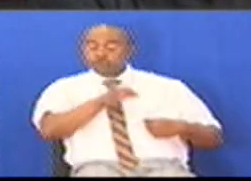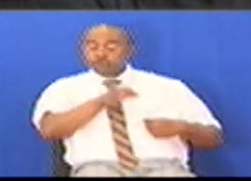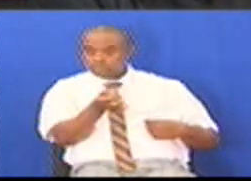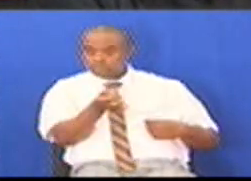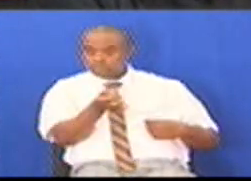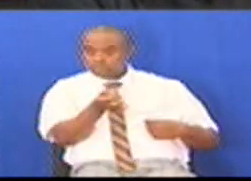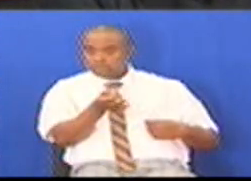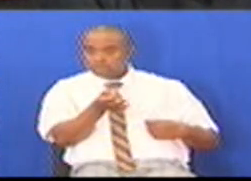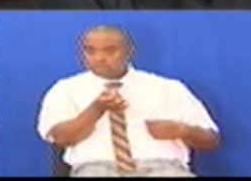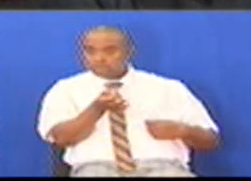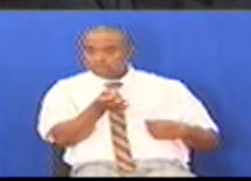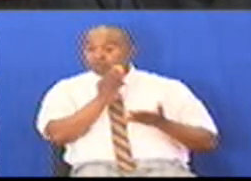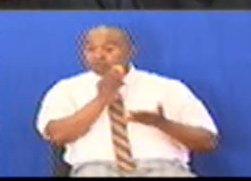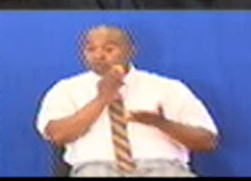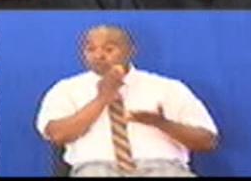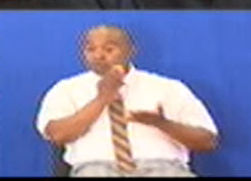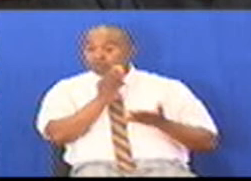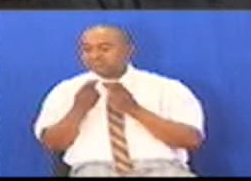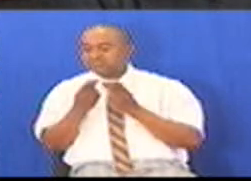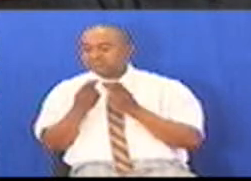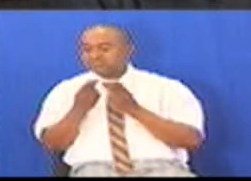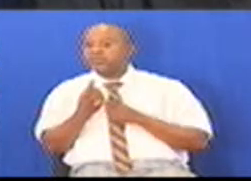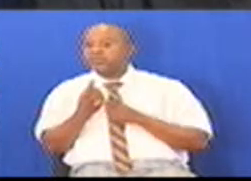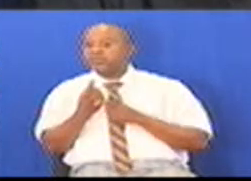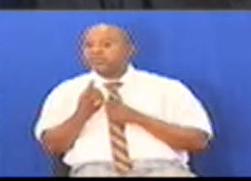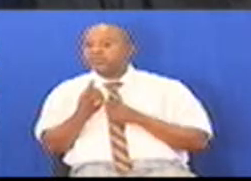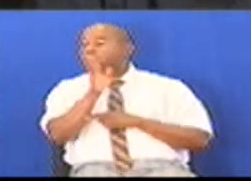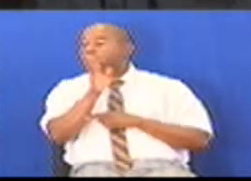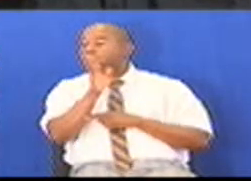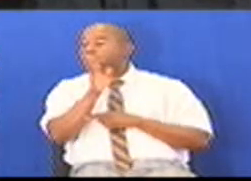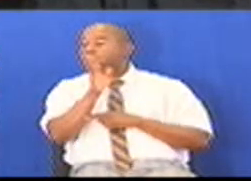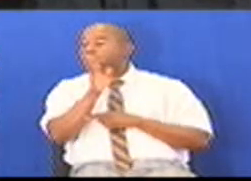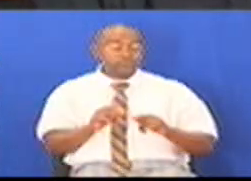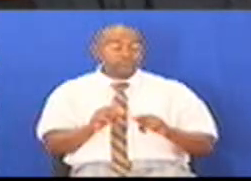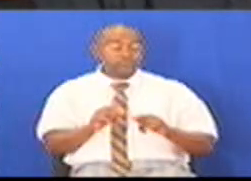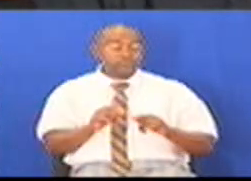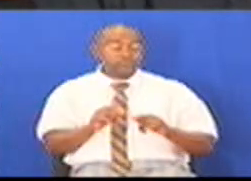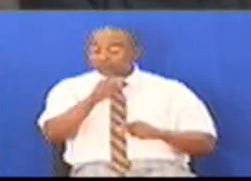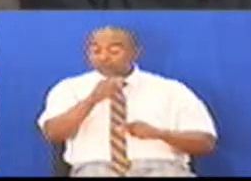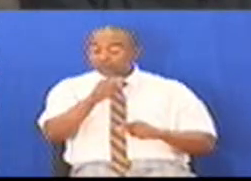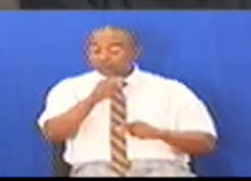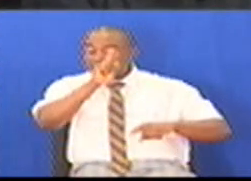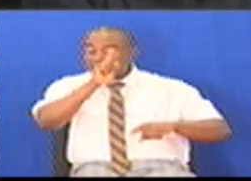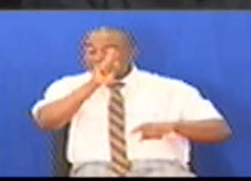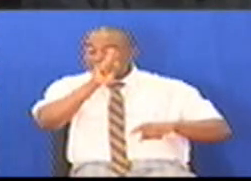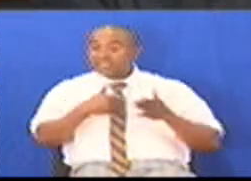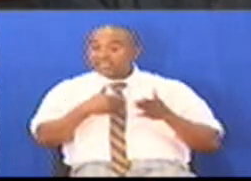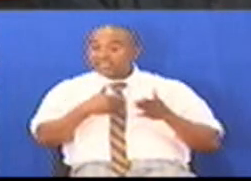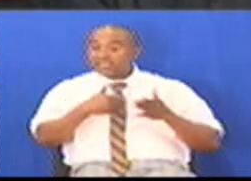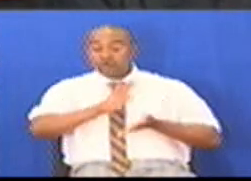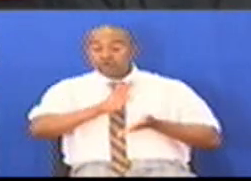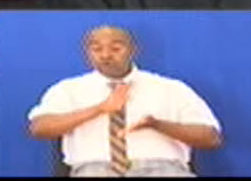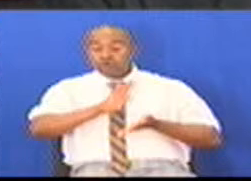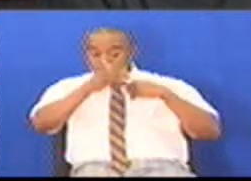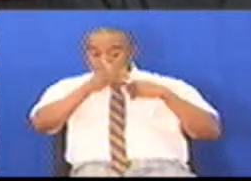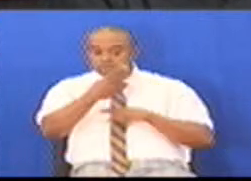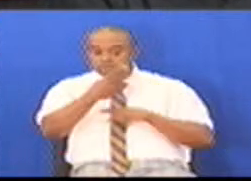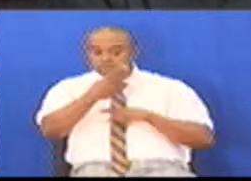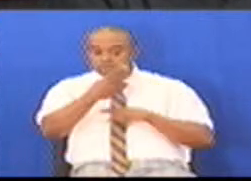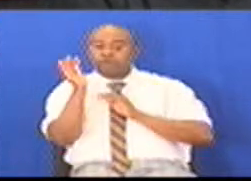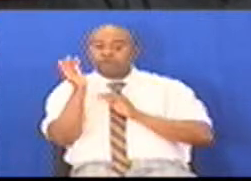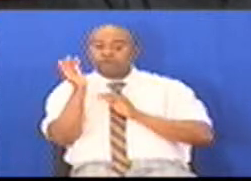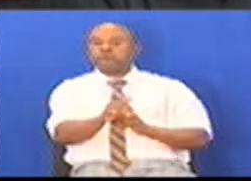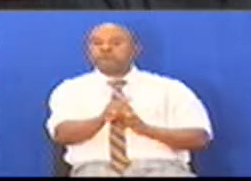walionekana kama wanatoka familia moja. Maana hakuna aliyekuwa mbishi, tukisema tukutane saa 2 usiku tunakutana. Kwa